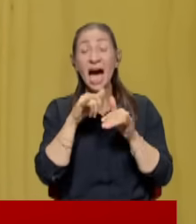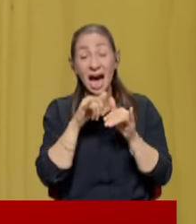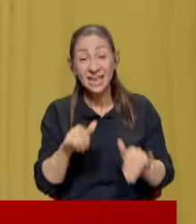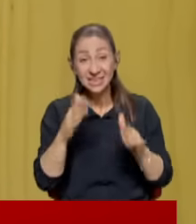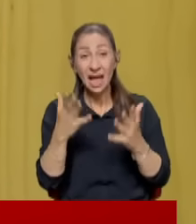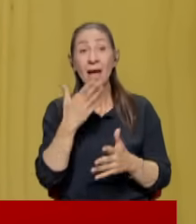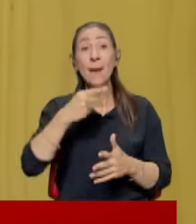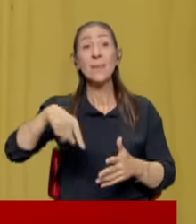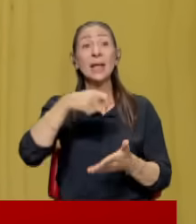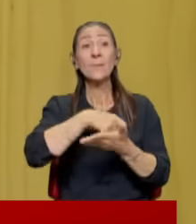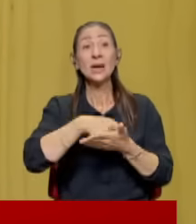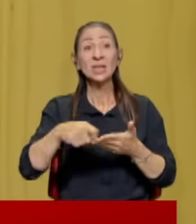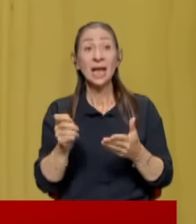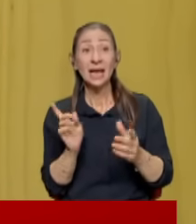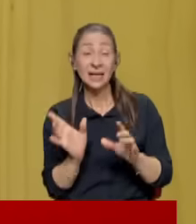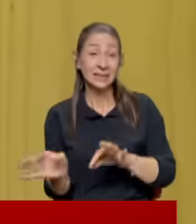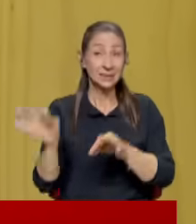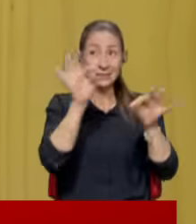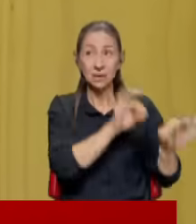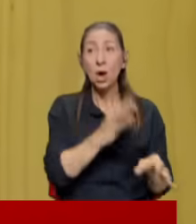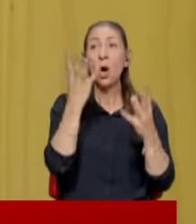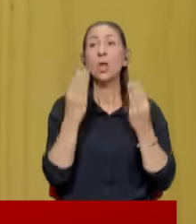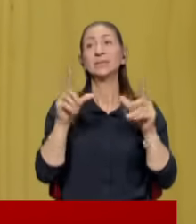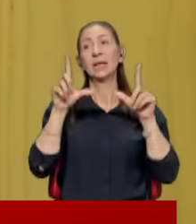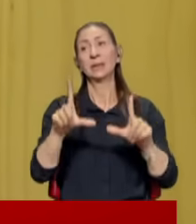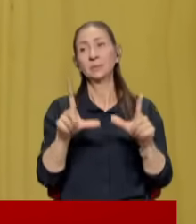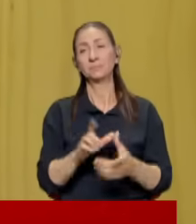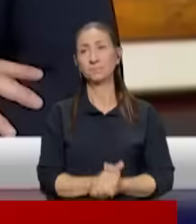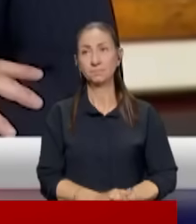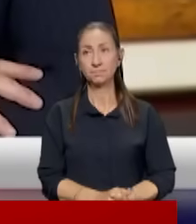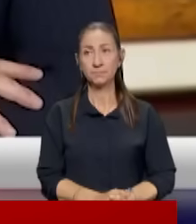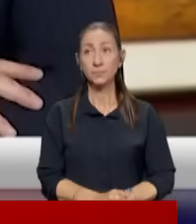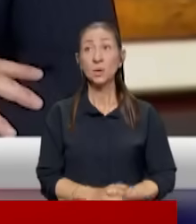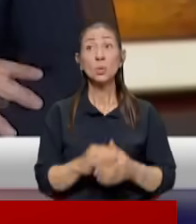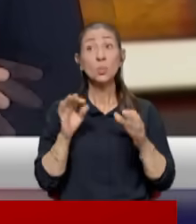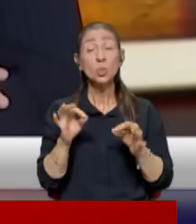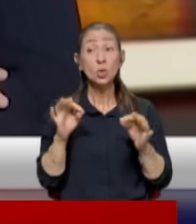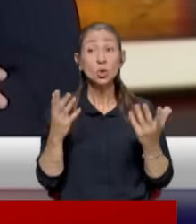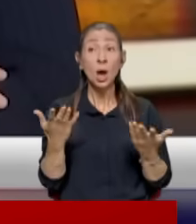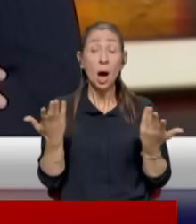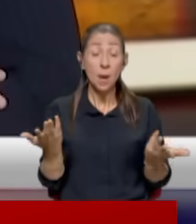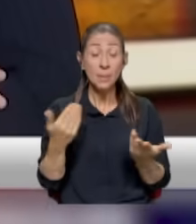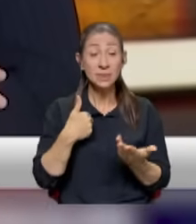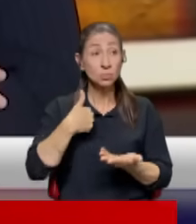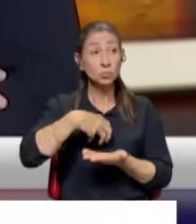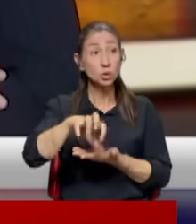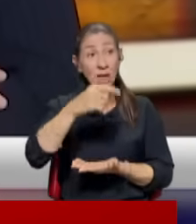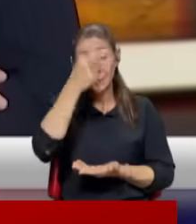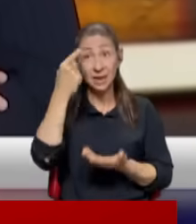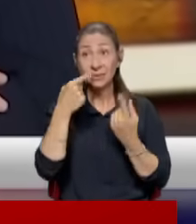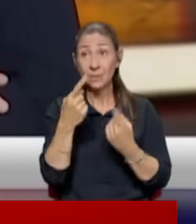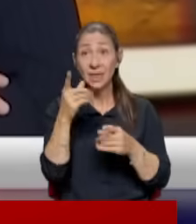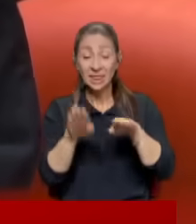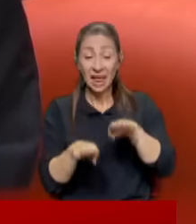aynısıyla emekli maaşlarına yansıtılması beklentimiz ve talebimiz. Mümkündür elbette, ancak bizim bütçe imkanları dediğimiz